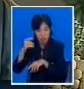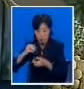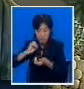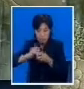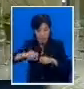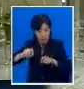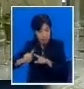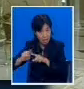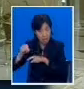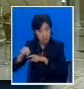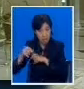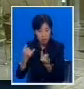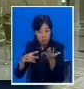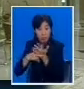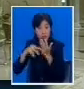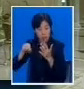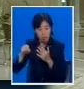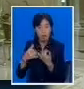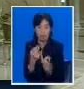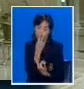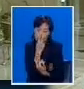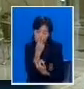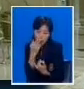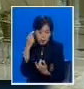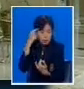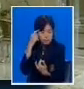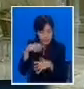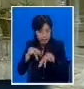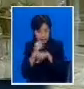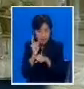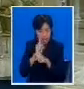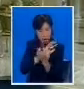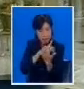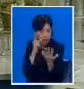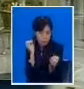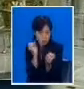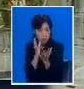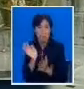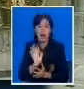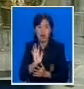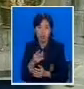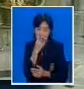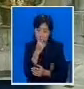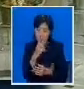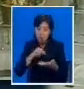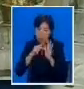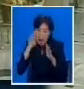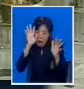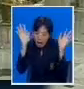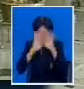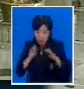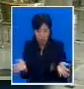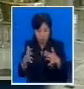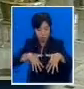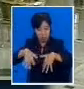พอดีนะครับไม่ให้ประเทศชาติเสียหายแต่ว่าผมก็ยังยืนยันว่าไม่อยากทำอะไรที่เป็นการส่งสัญญาณให้คนมาเล่นการพนันเพิ่มขึ้น